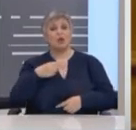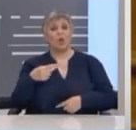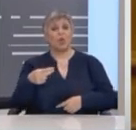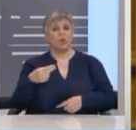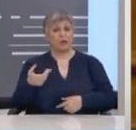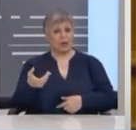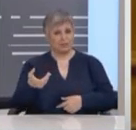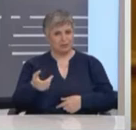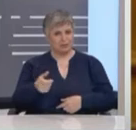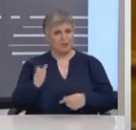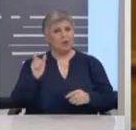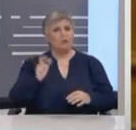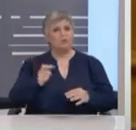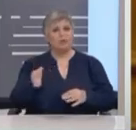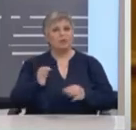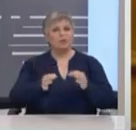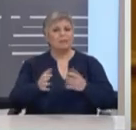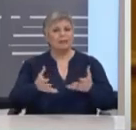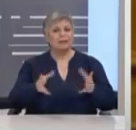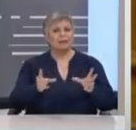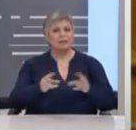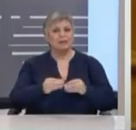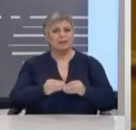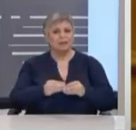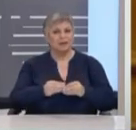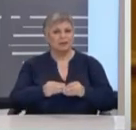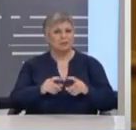το ζήτημα για το κατά πόσο